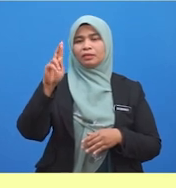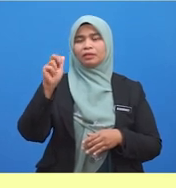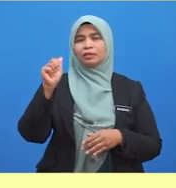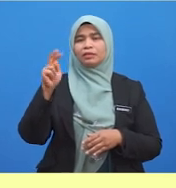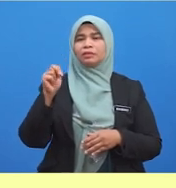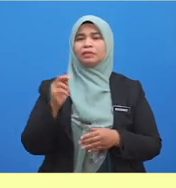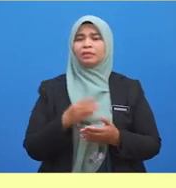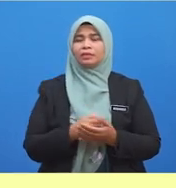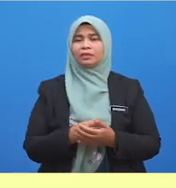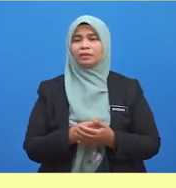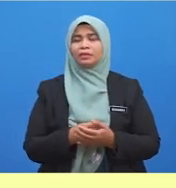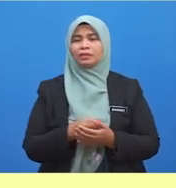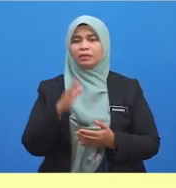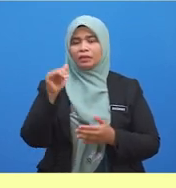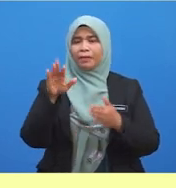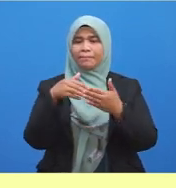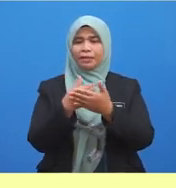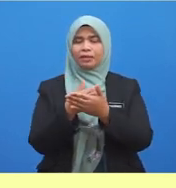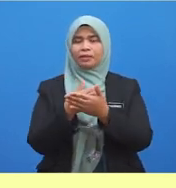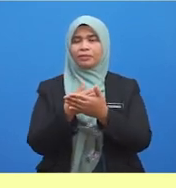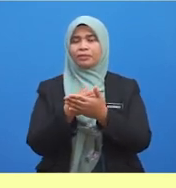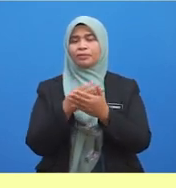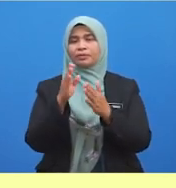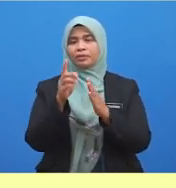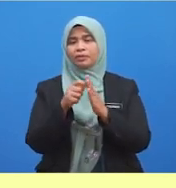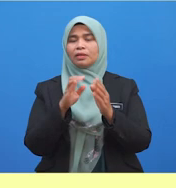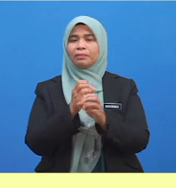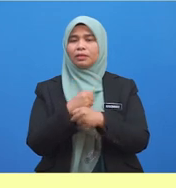nukleolus yang baharu terbentuk semula.